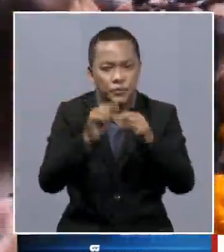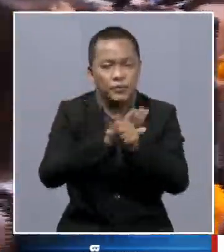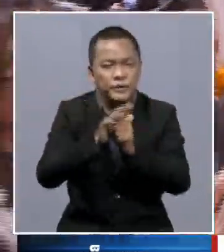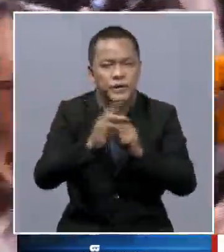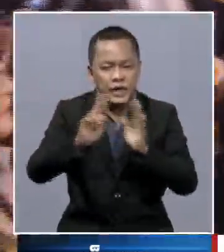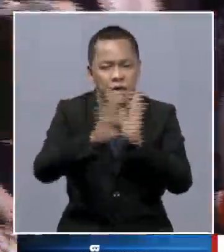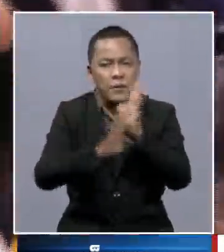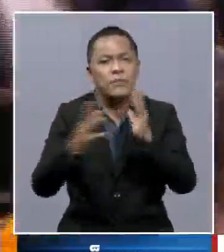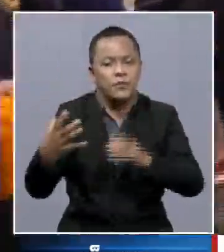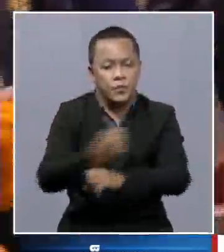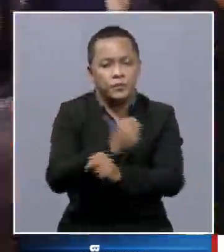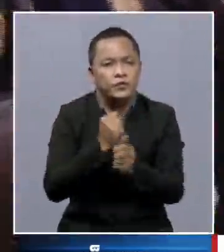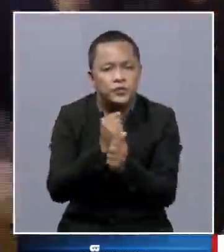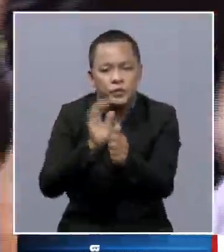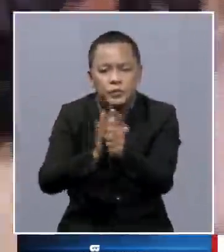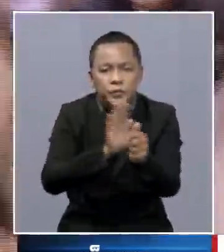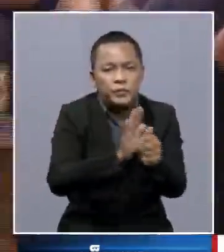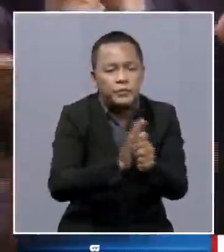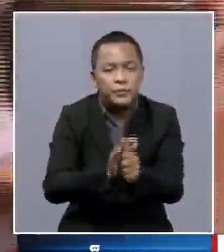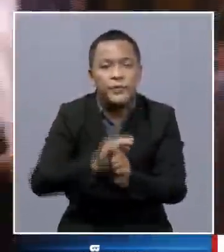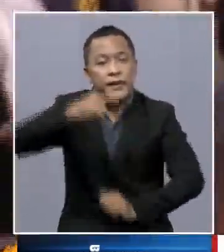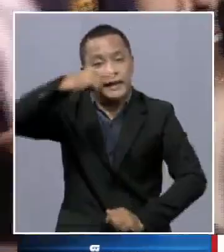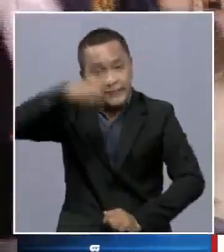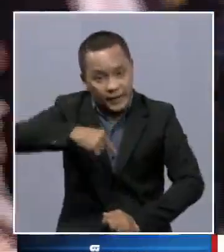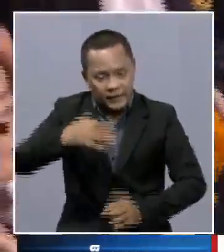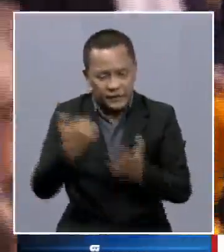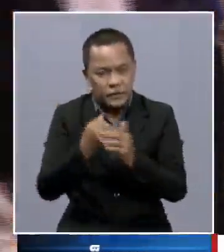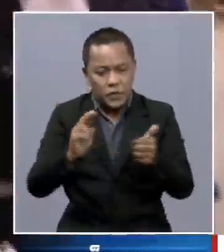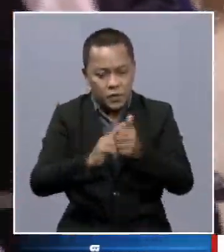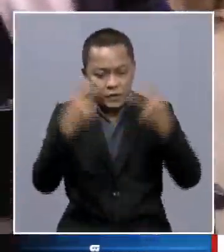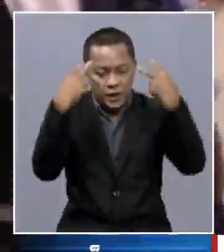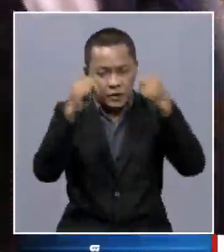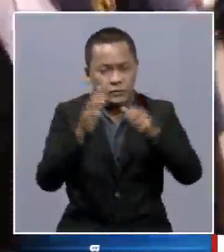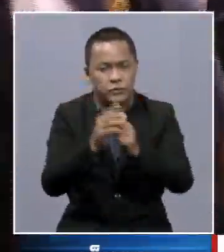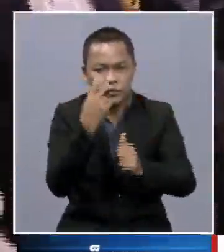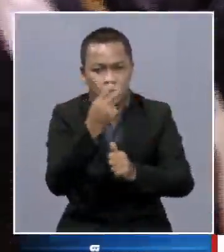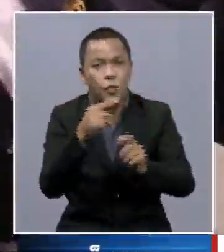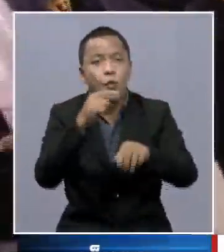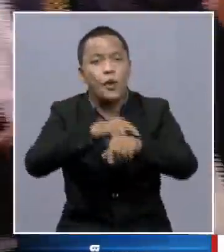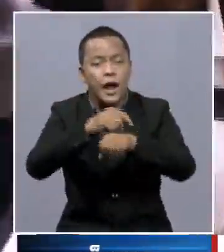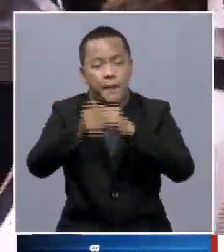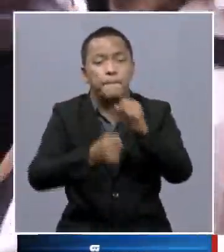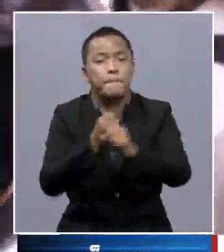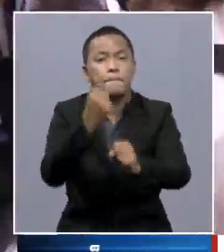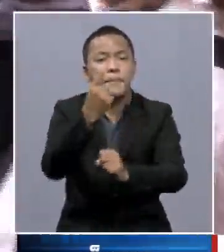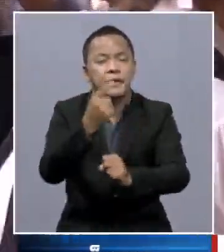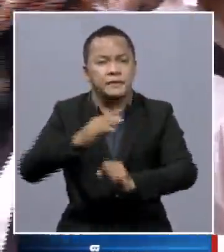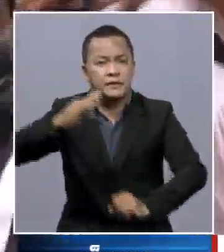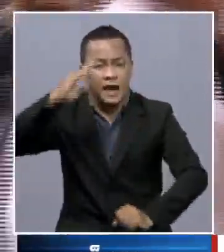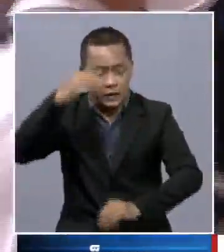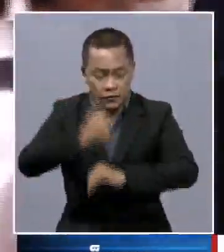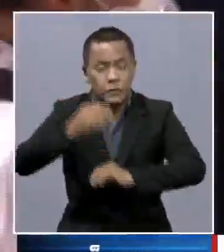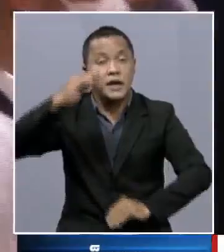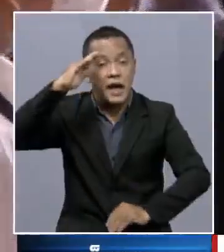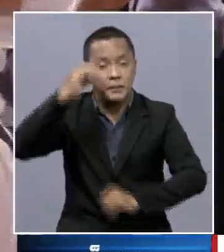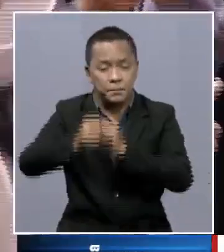บรมบอการเมืองอุคประธรรมแบบไยพล์เอกปราวิตตเป็นผอบ.ท.บอถ้าไปดูระยะเวลาแค่ปีเดียวซึ่งผู้ท